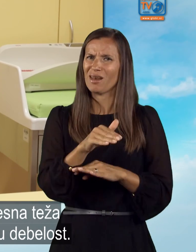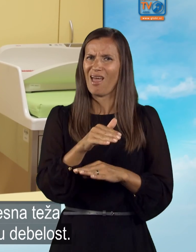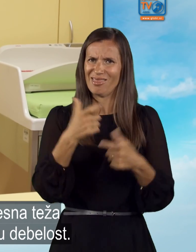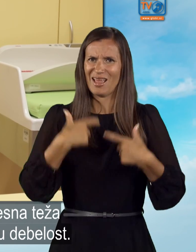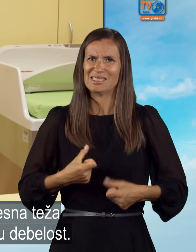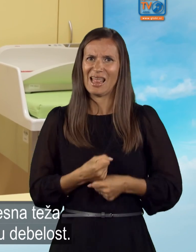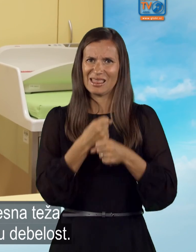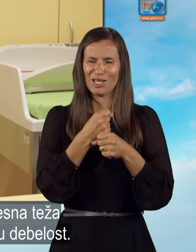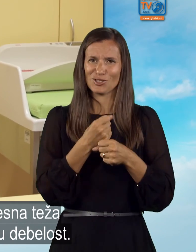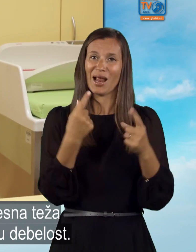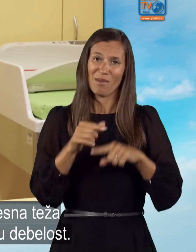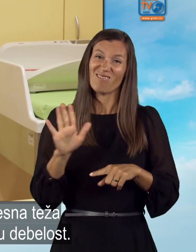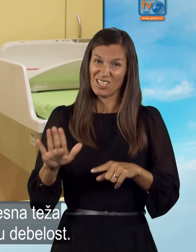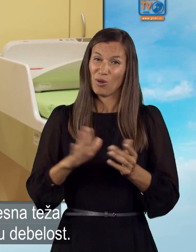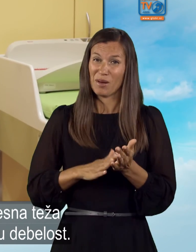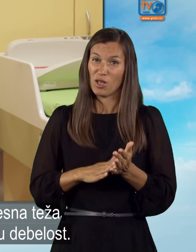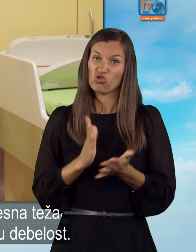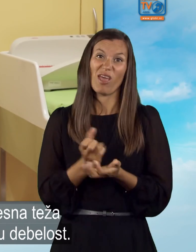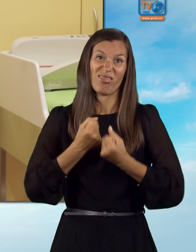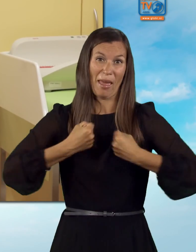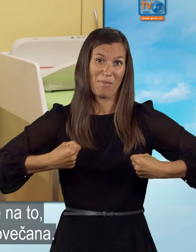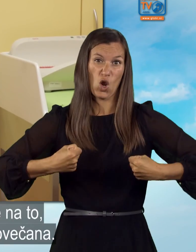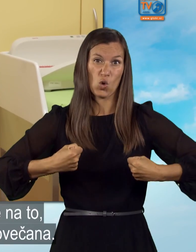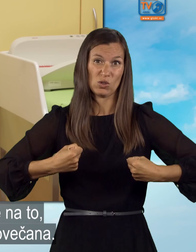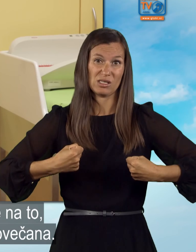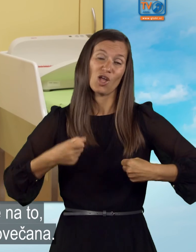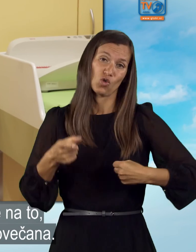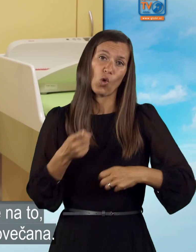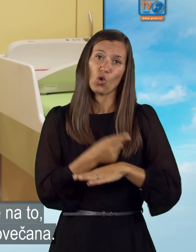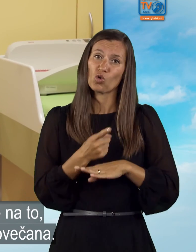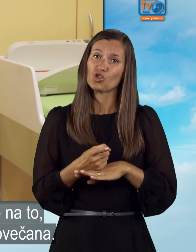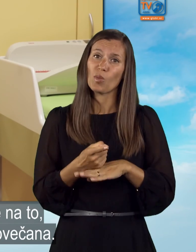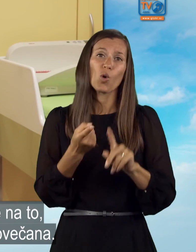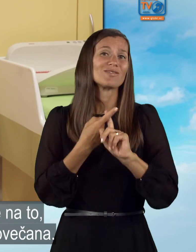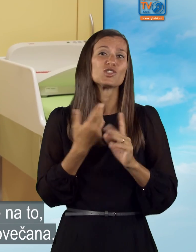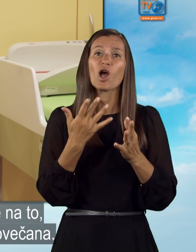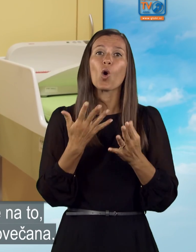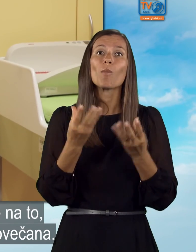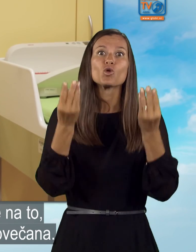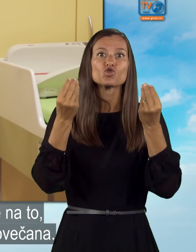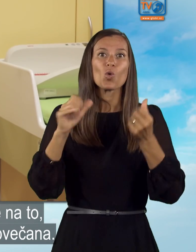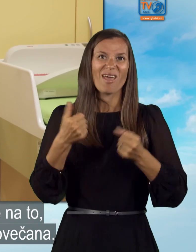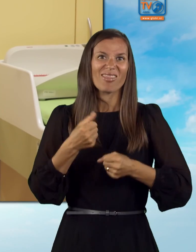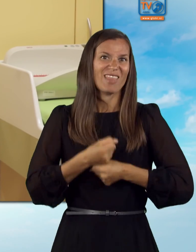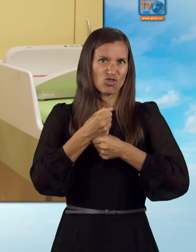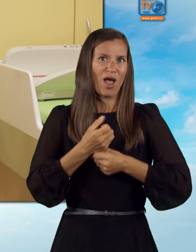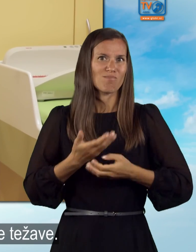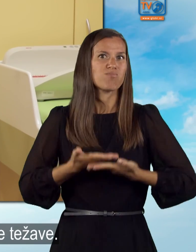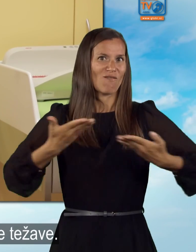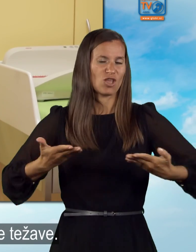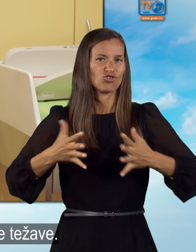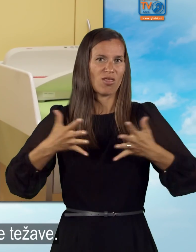prekomerna telesna teža oziroma v vašem primeru debelost, to opredelimo glede na to, kako močno je teža povečana,